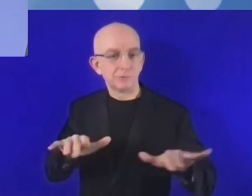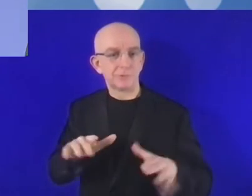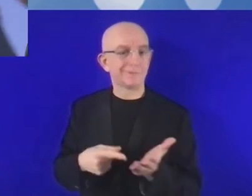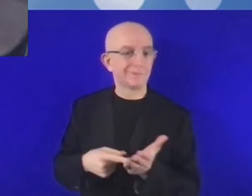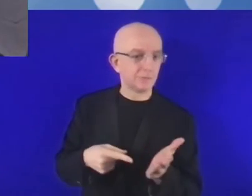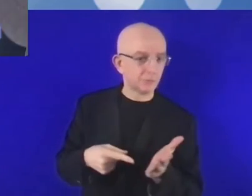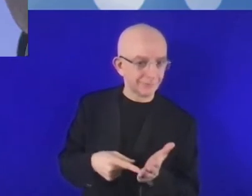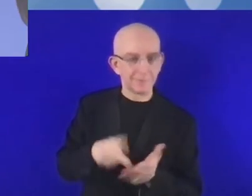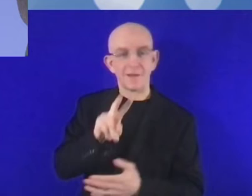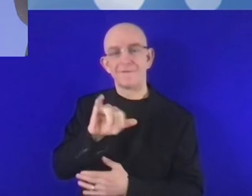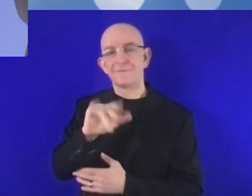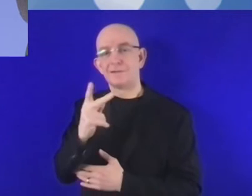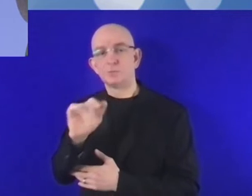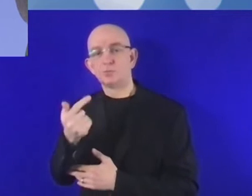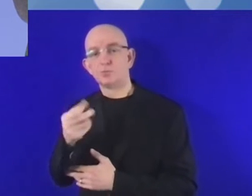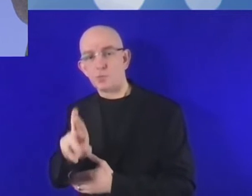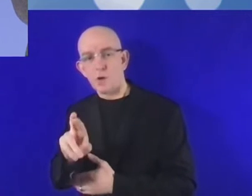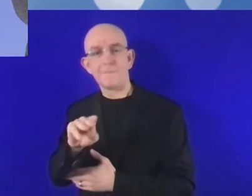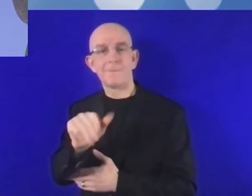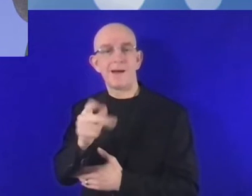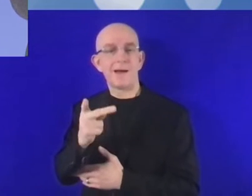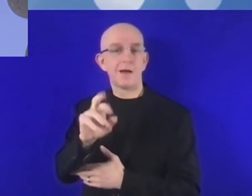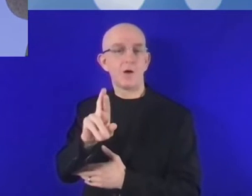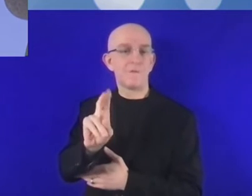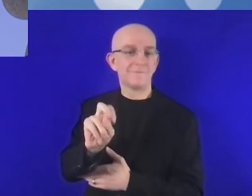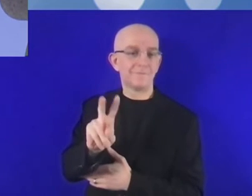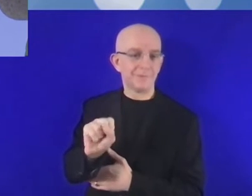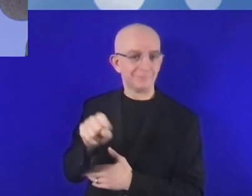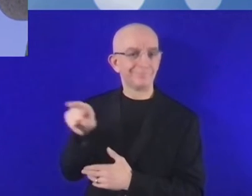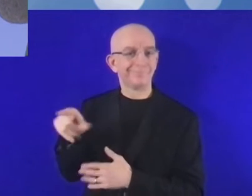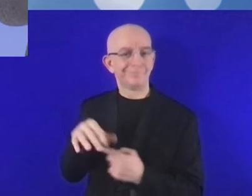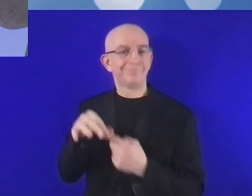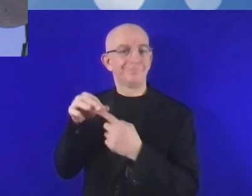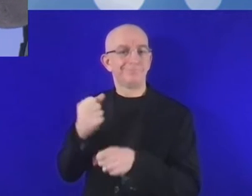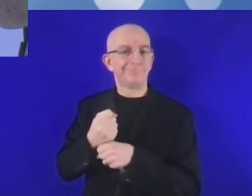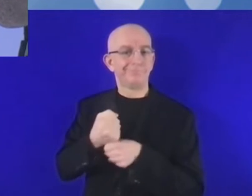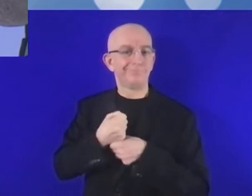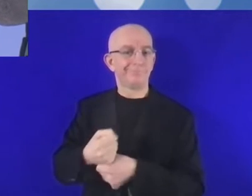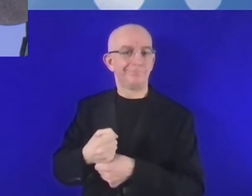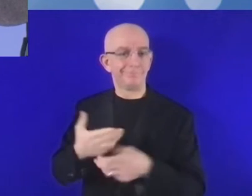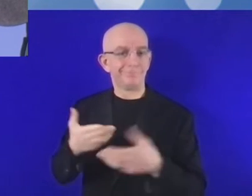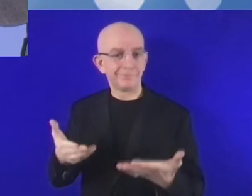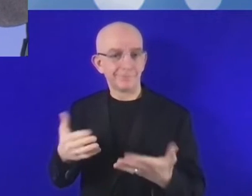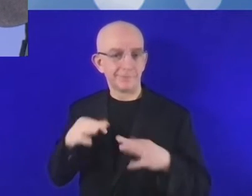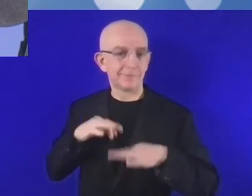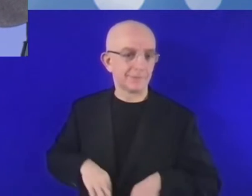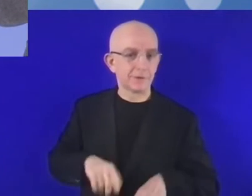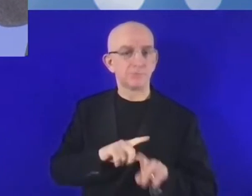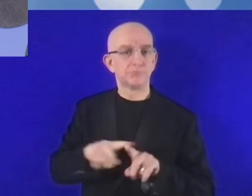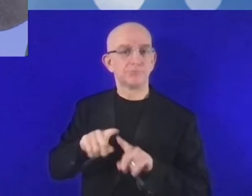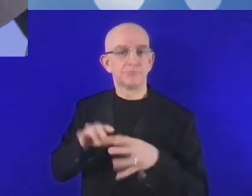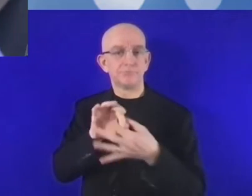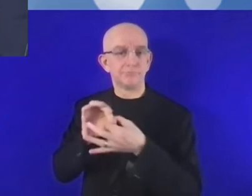и господин Виктор Макаровс, который является специалистом из Латвии. Мы выслушаем также